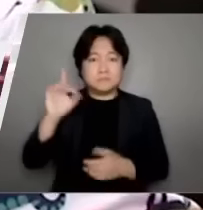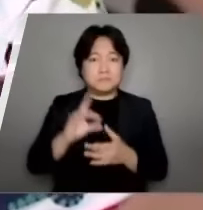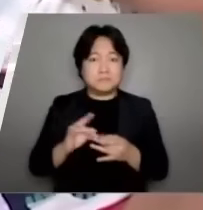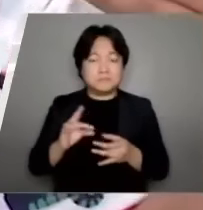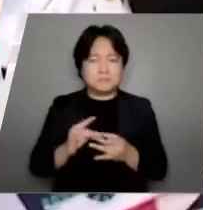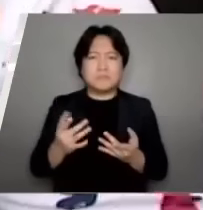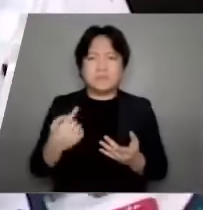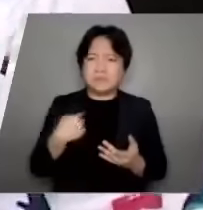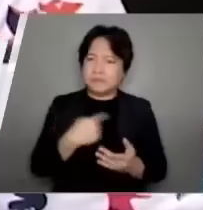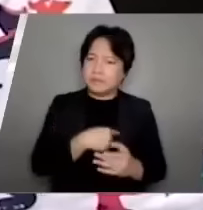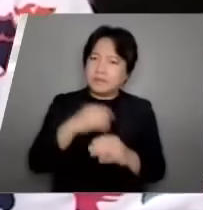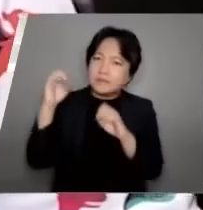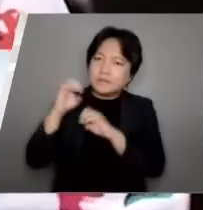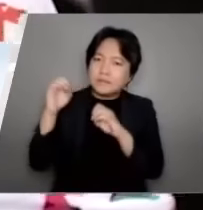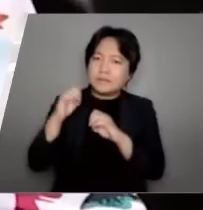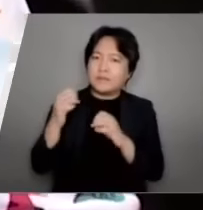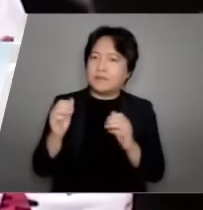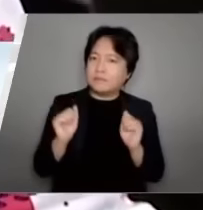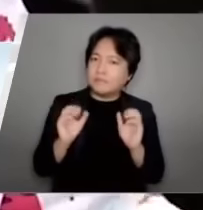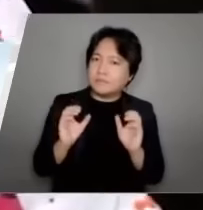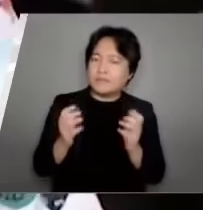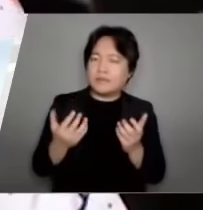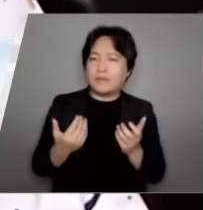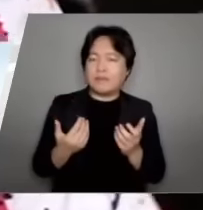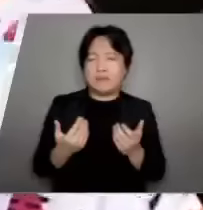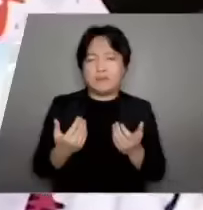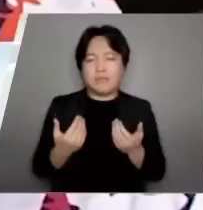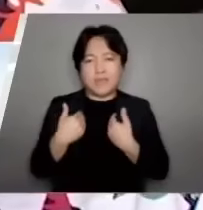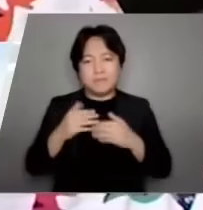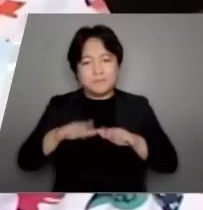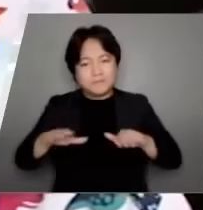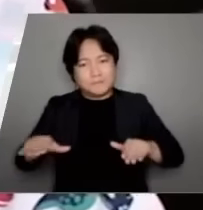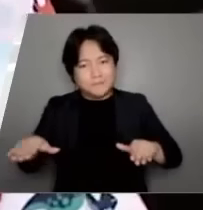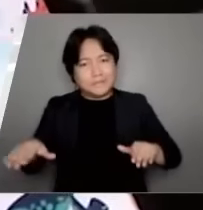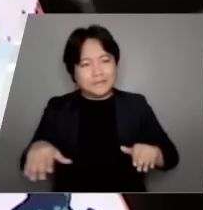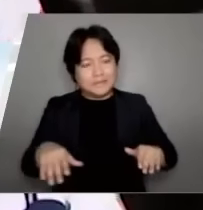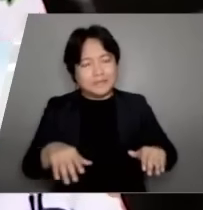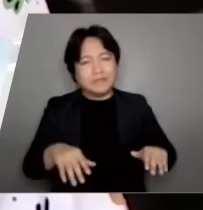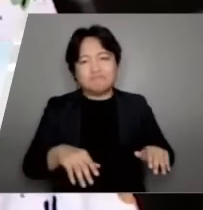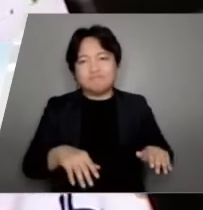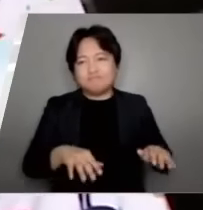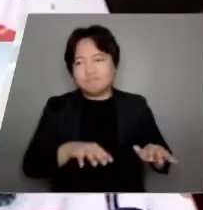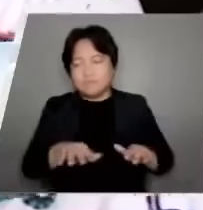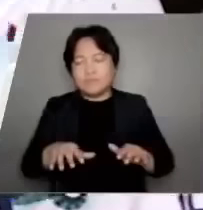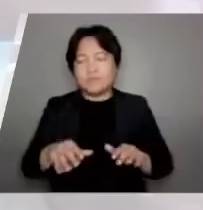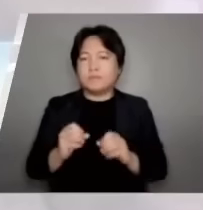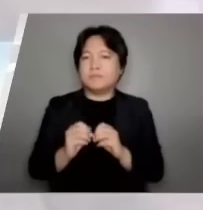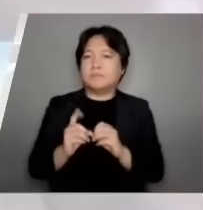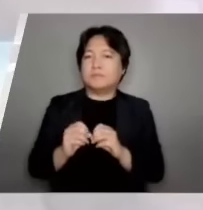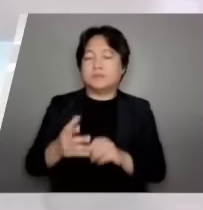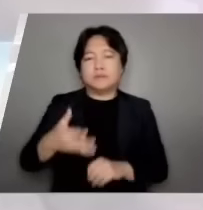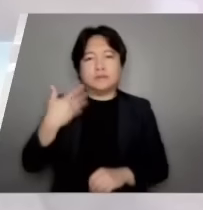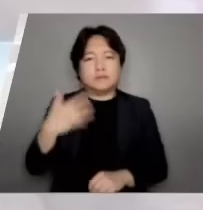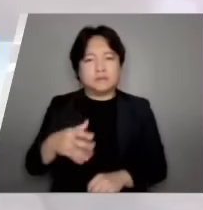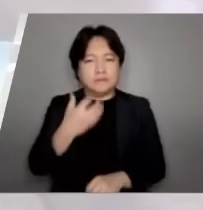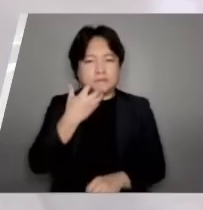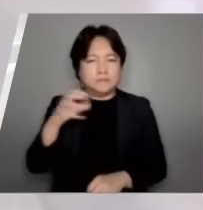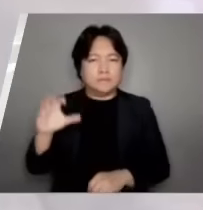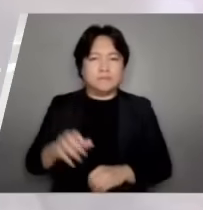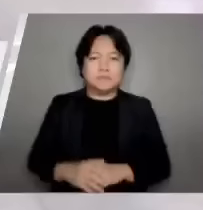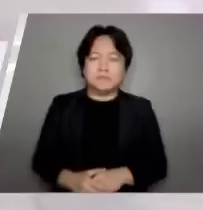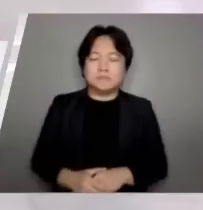malamig. So kaya may mga dala kaming bata, comfortable lang. Kaso yun nga, sobrang init. Sobrang init talaga. Ngayon medyo nainitan